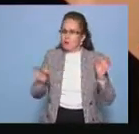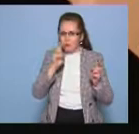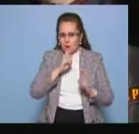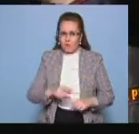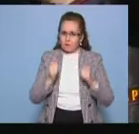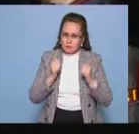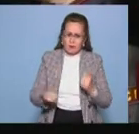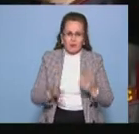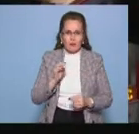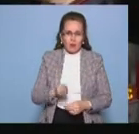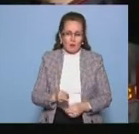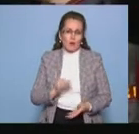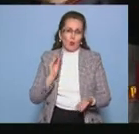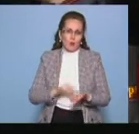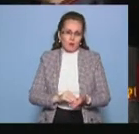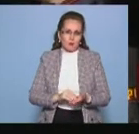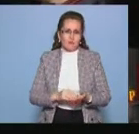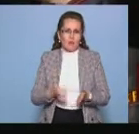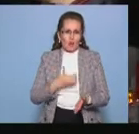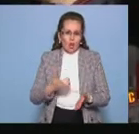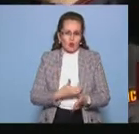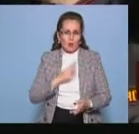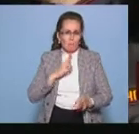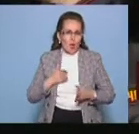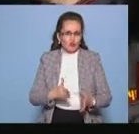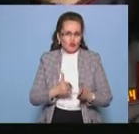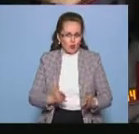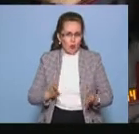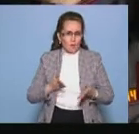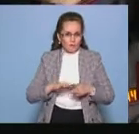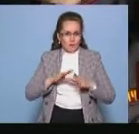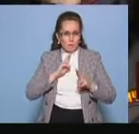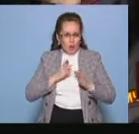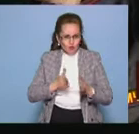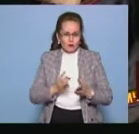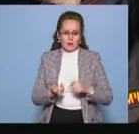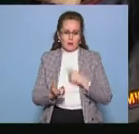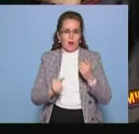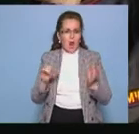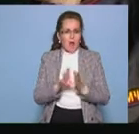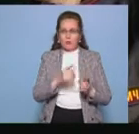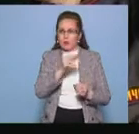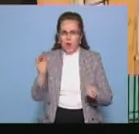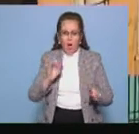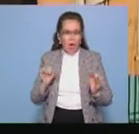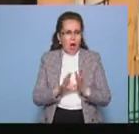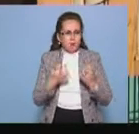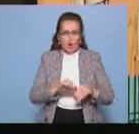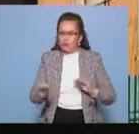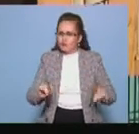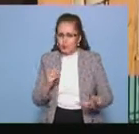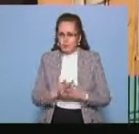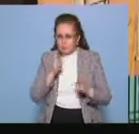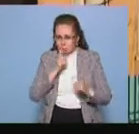по печному отоплению, либо по электрооборудованию. И даем рекомендации к устранению данных нарушений. Самые